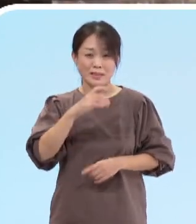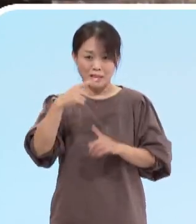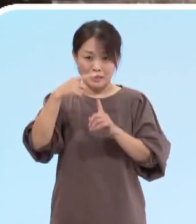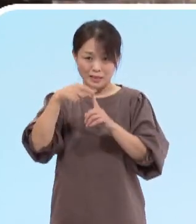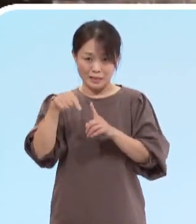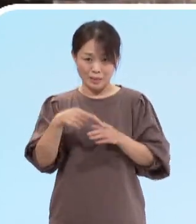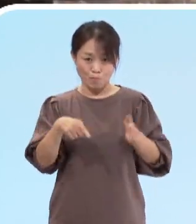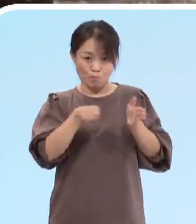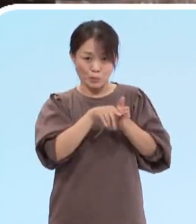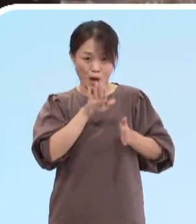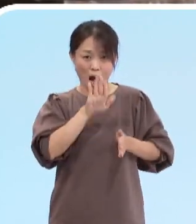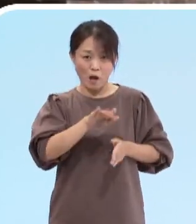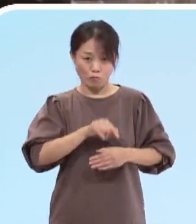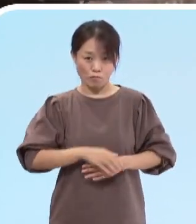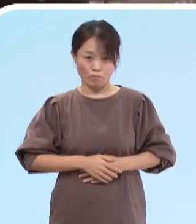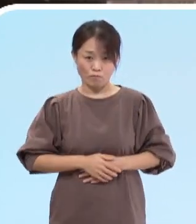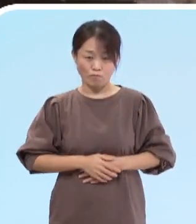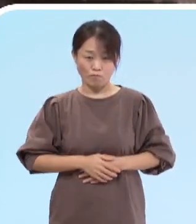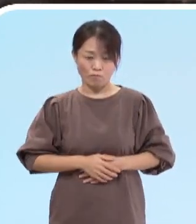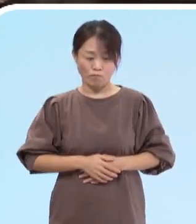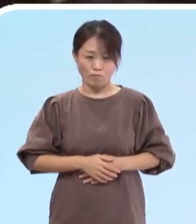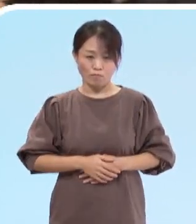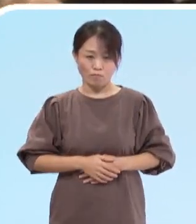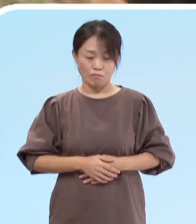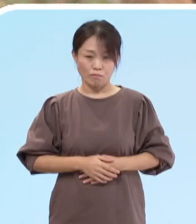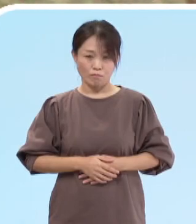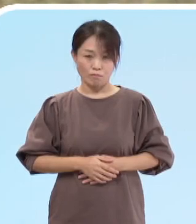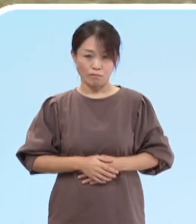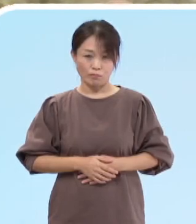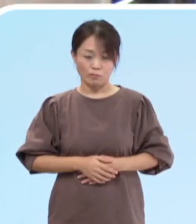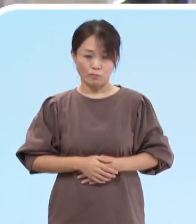搭載されているそうなんです。